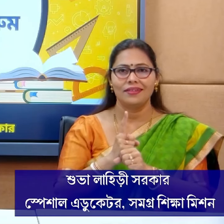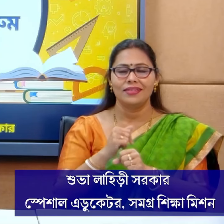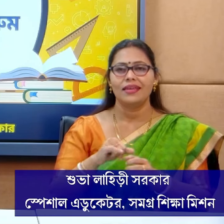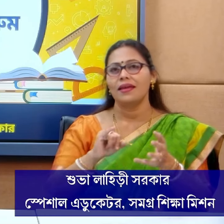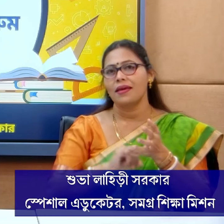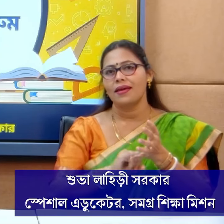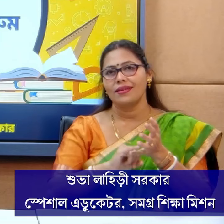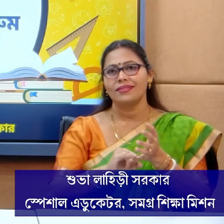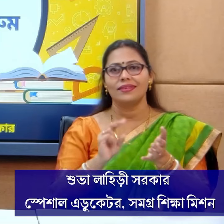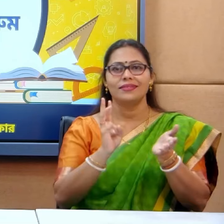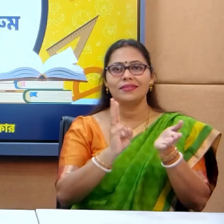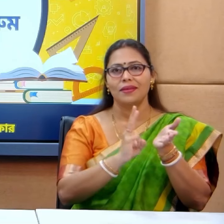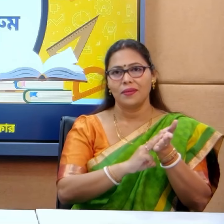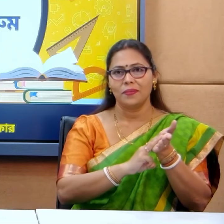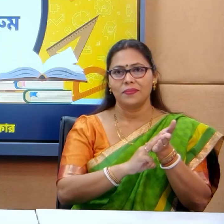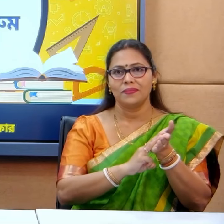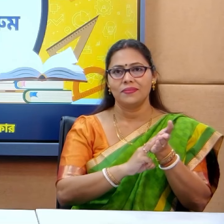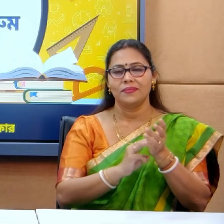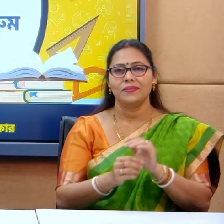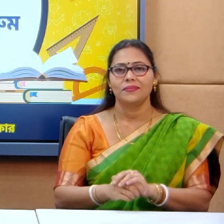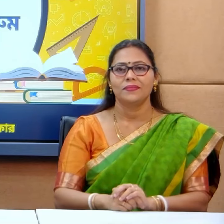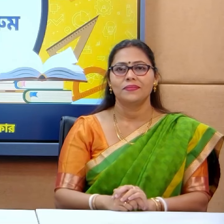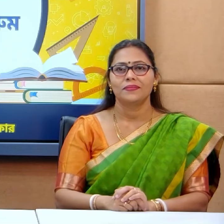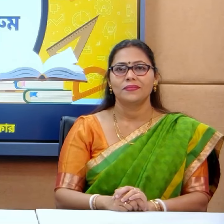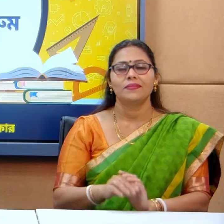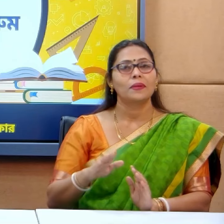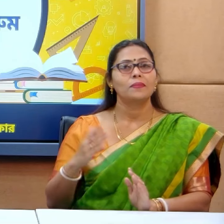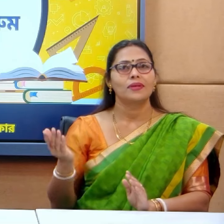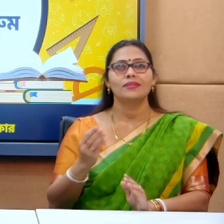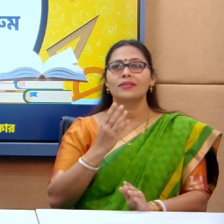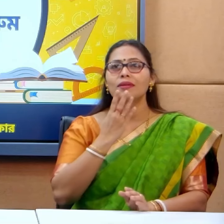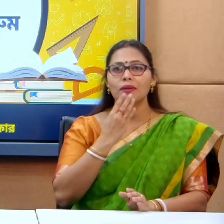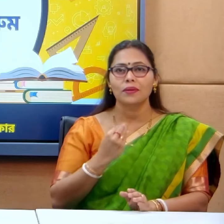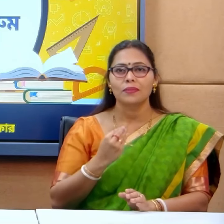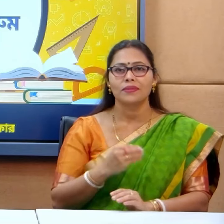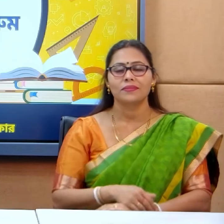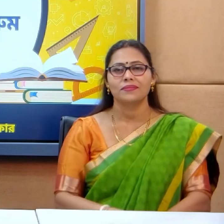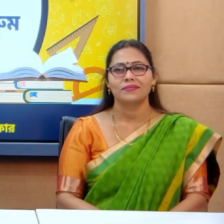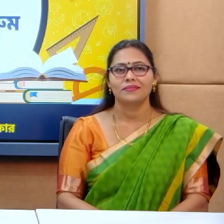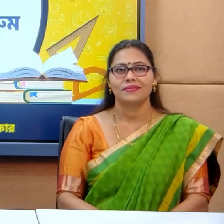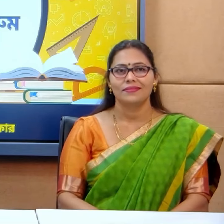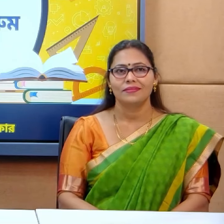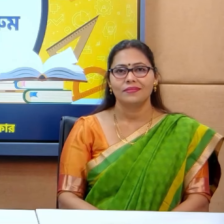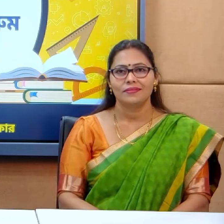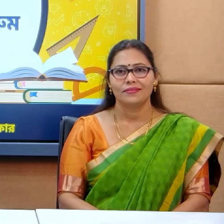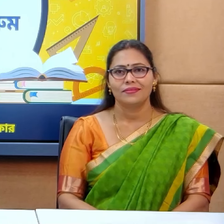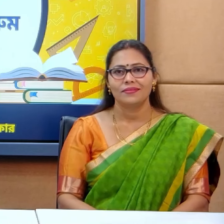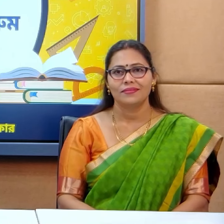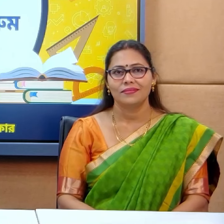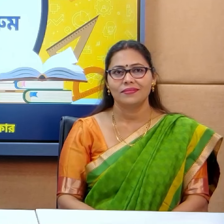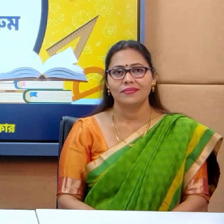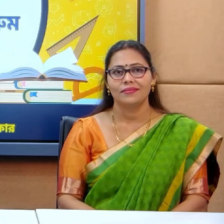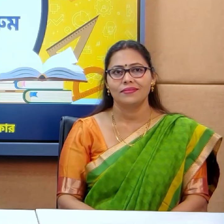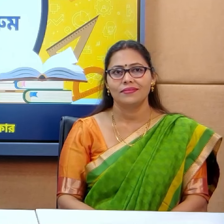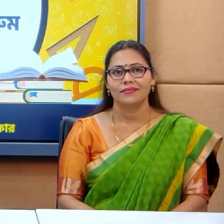সমগ্র শিক্ষা মিশন আমার ডানদিকে আছেন রবীন্দ্রনাথ